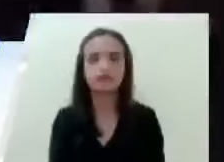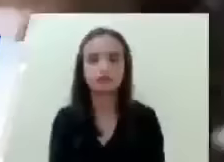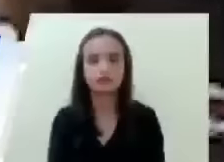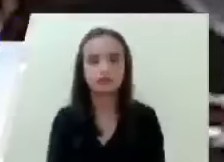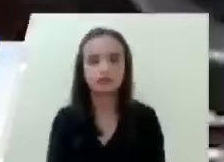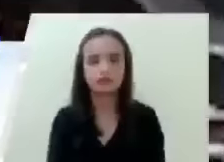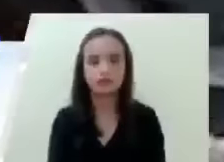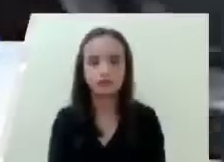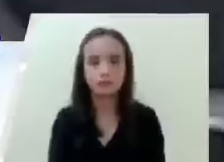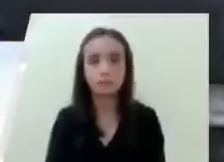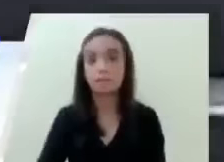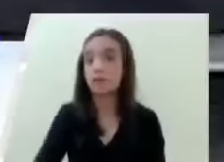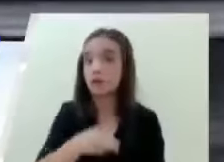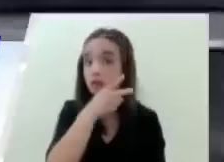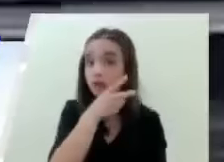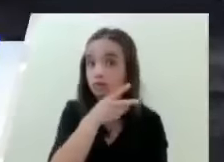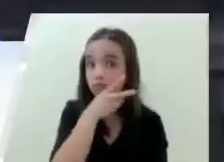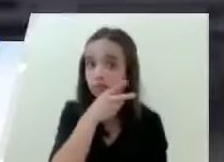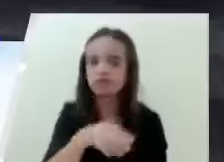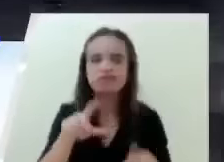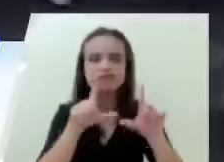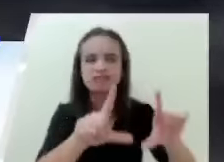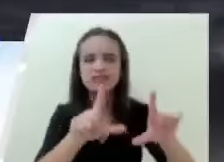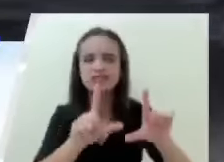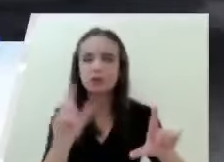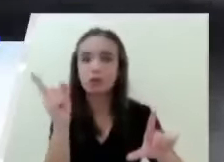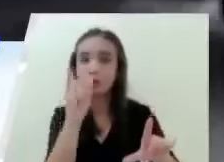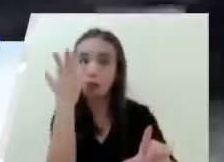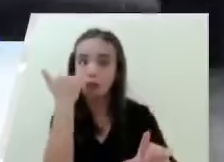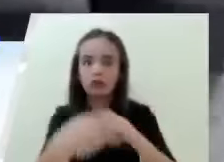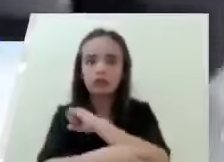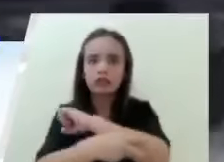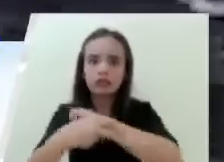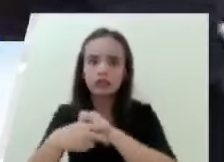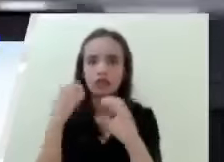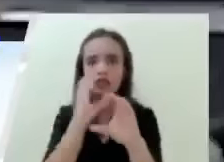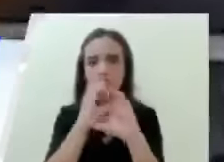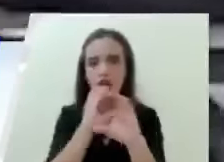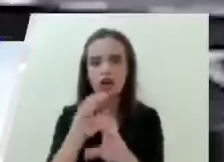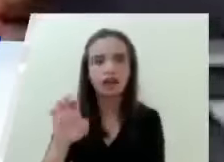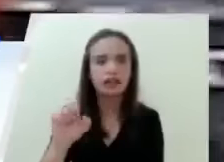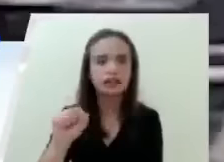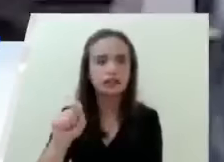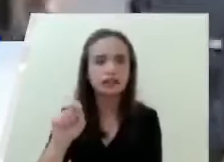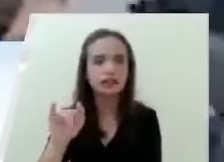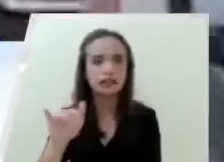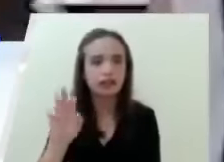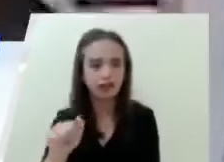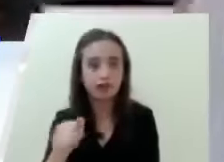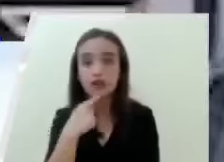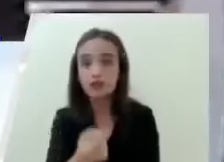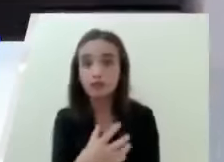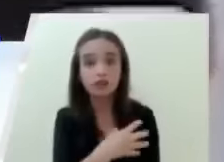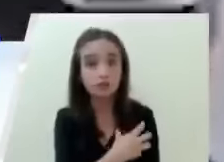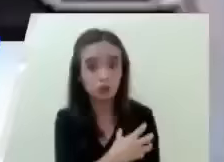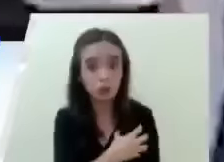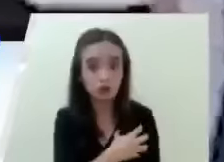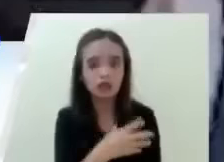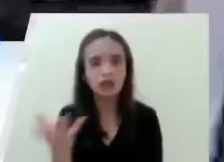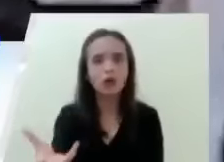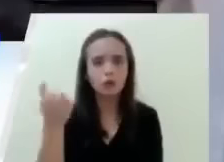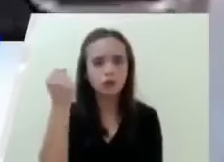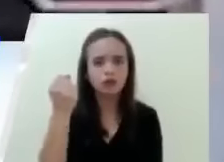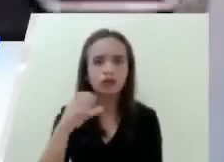Ang suspect, wanted sa mga kasong karnaping at estafa, ayon sa pulisya, nagmamay-ari ng talyer ang suspect, pero ang